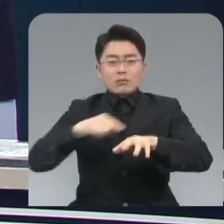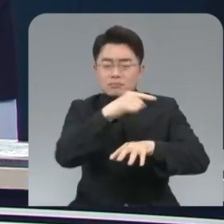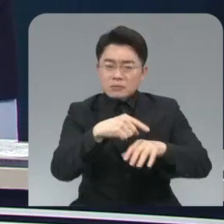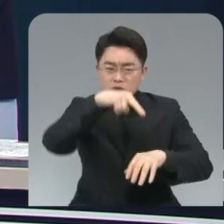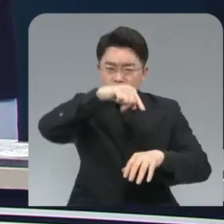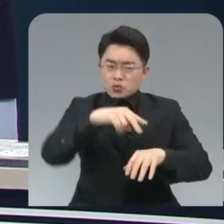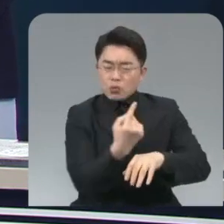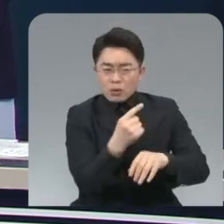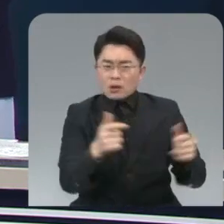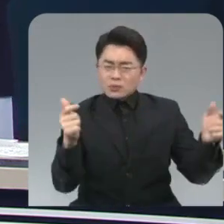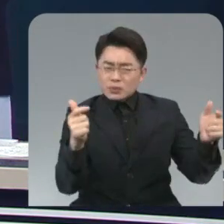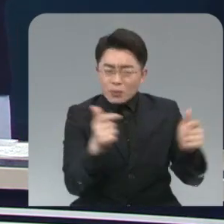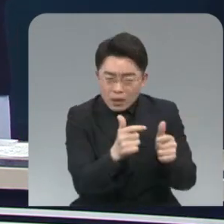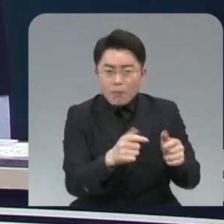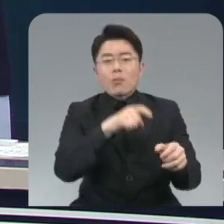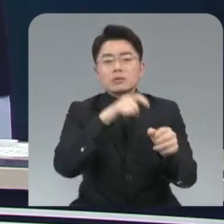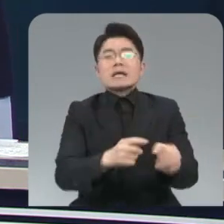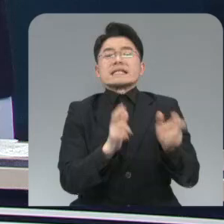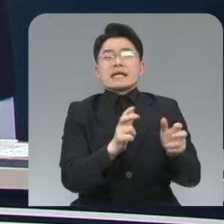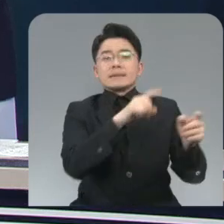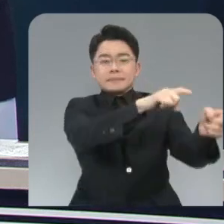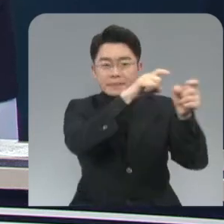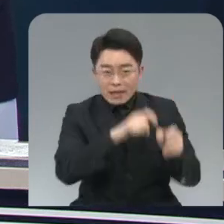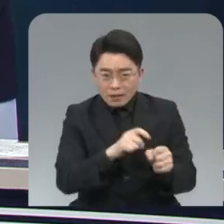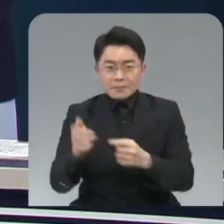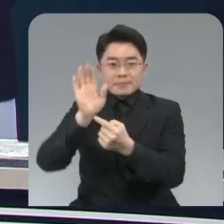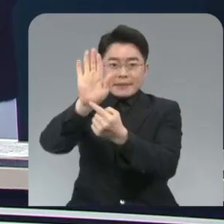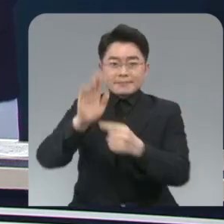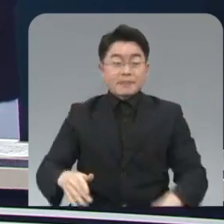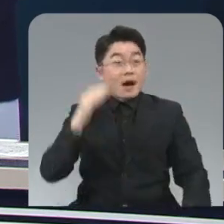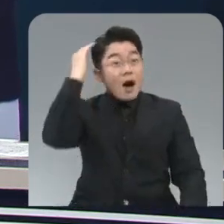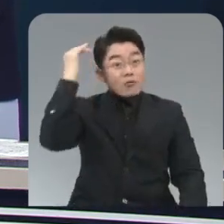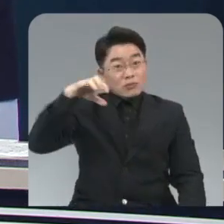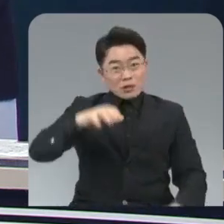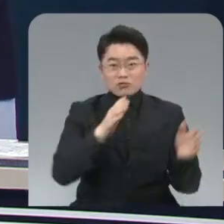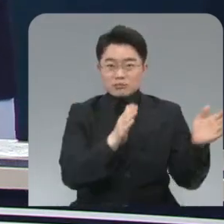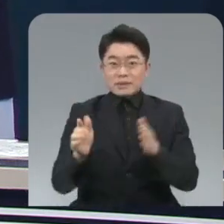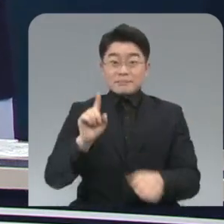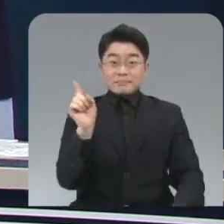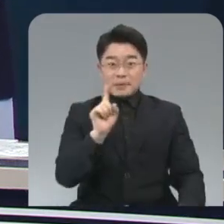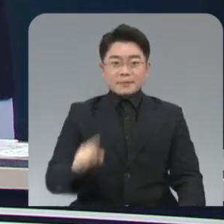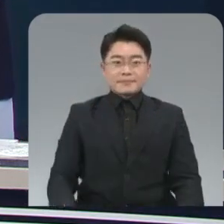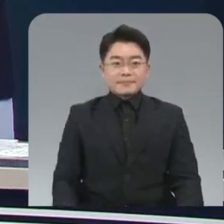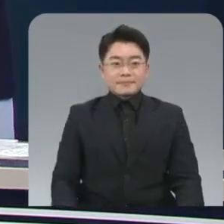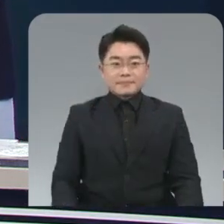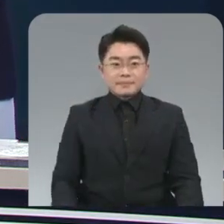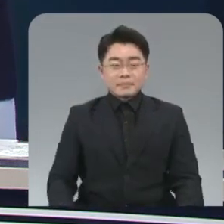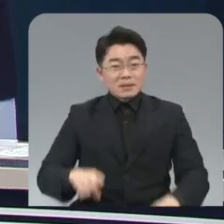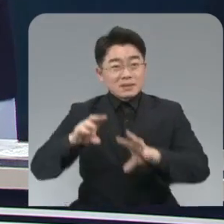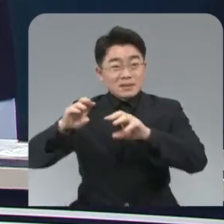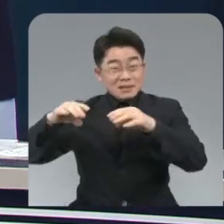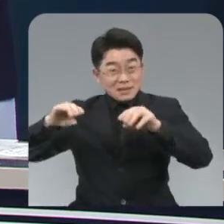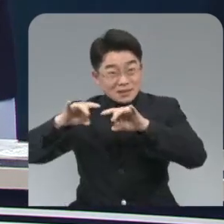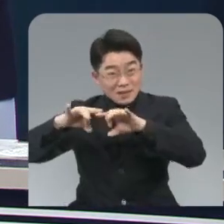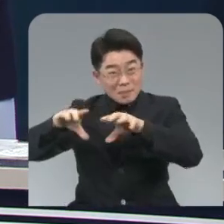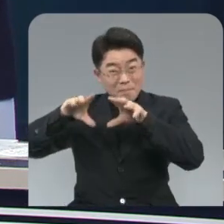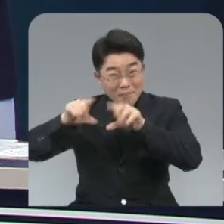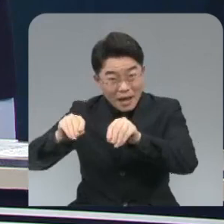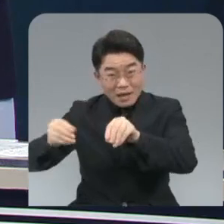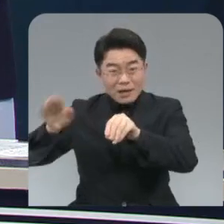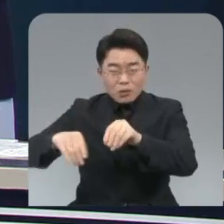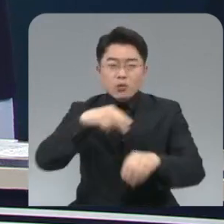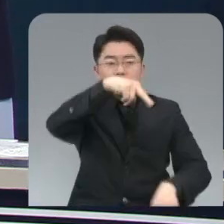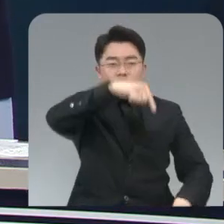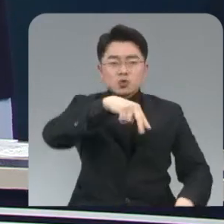갖추라고 권고했습니다. 우리는 어떻게 대비했을까요? 한국수력원자력은 정전이 돼도 수소를 제거할 수 있는 장치,